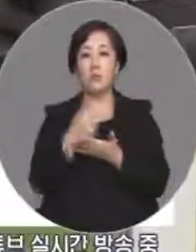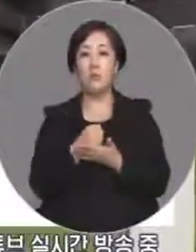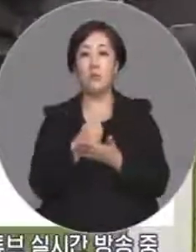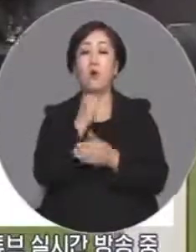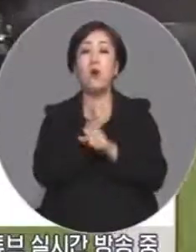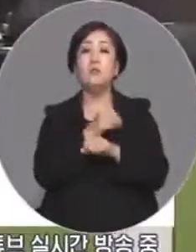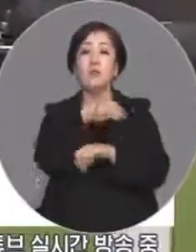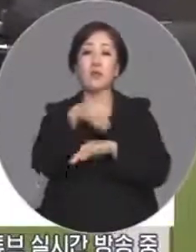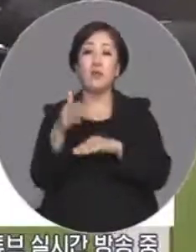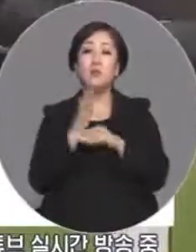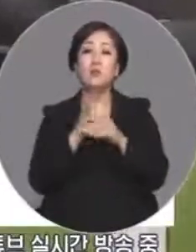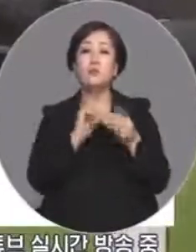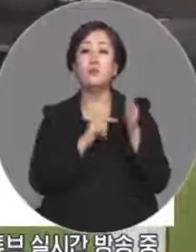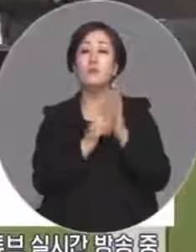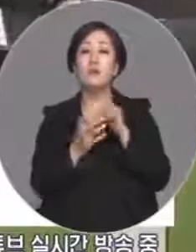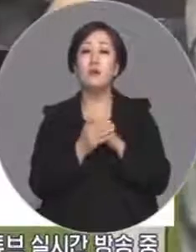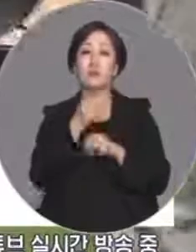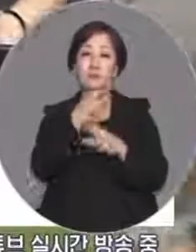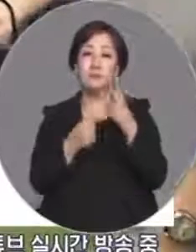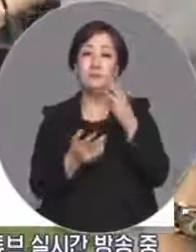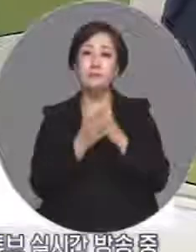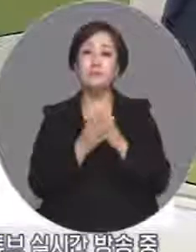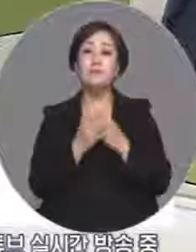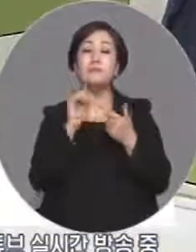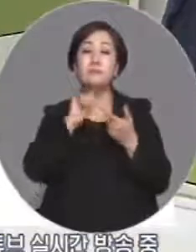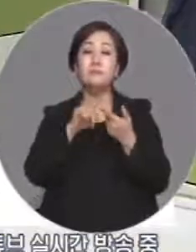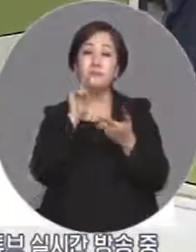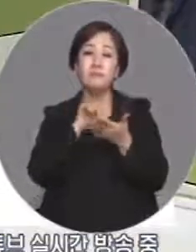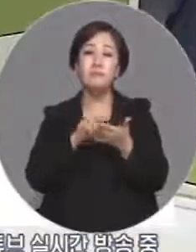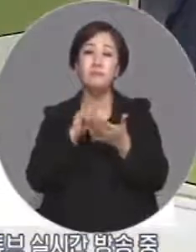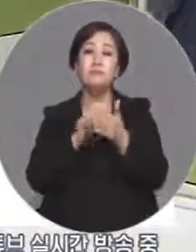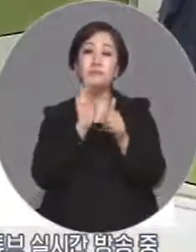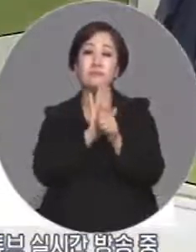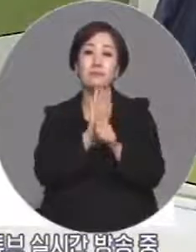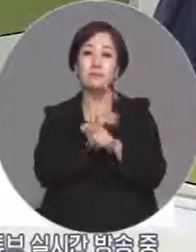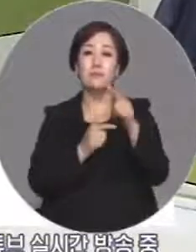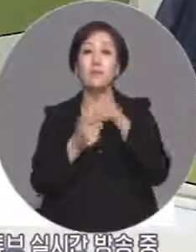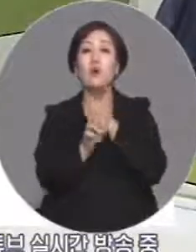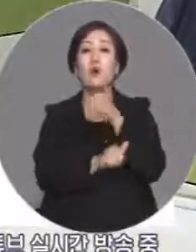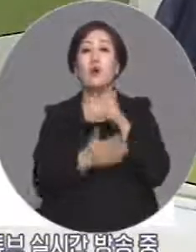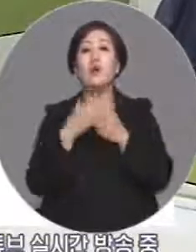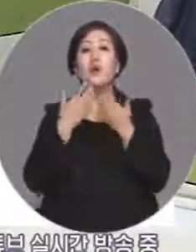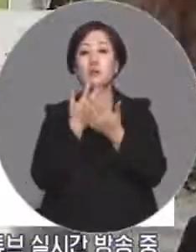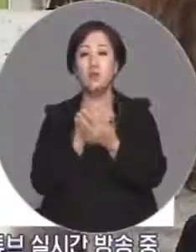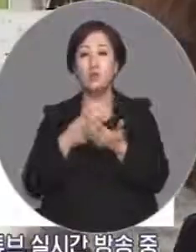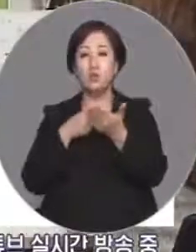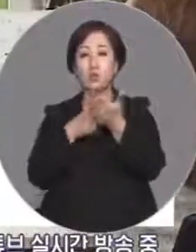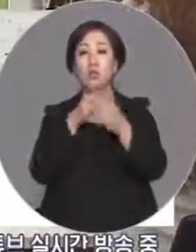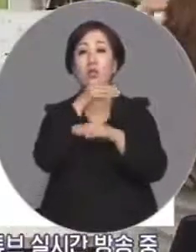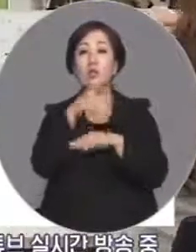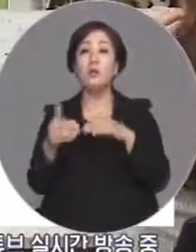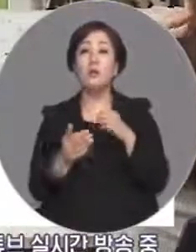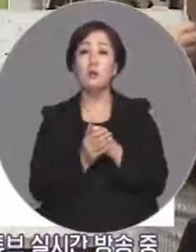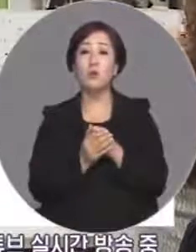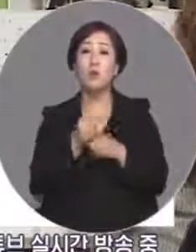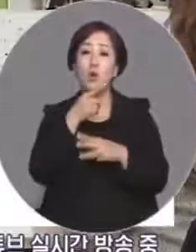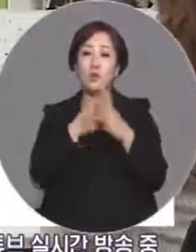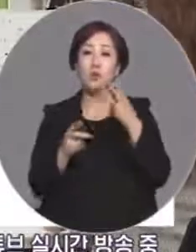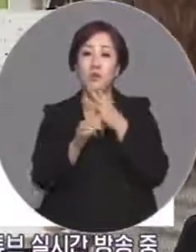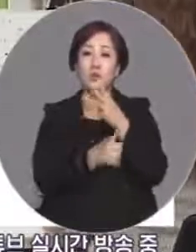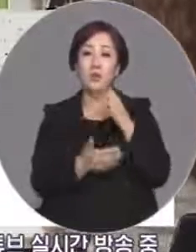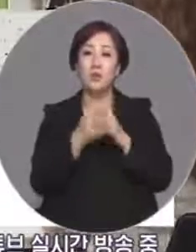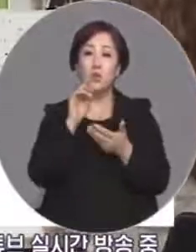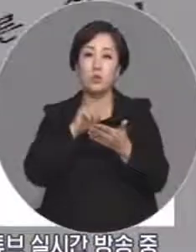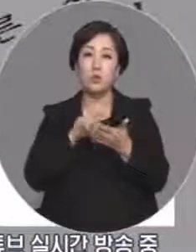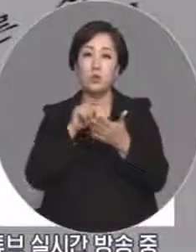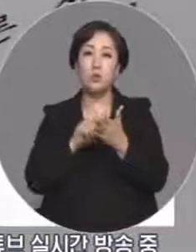겁니다. 울주군은 이 같은 원포인트 추경안을 곧바로 의회에 제출할 예정이며 울주군 의회도